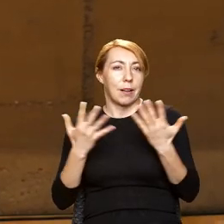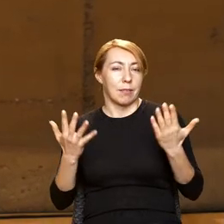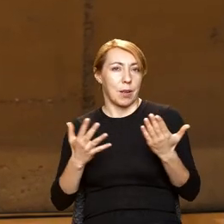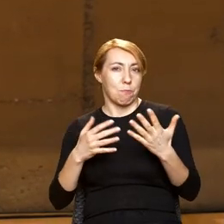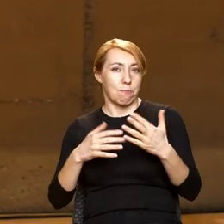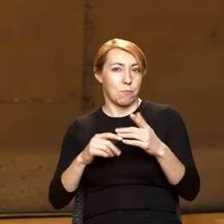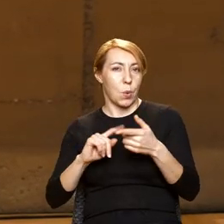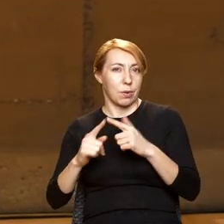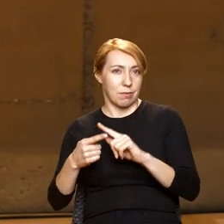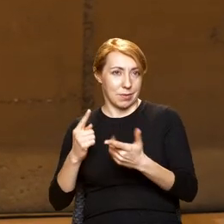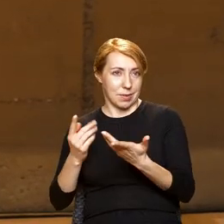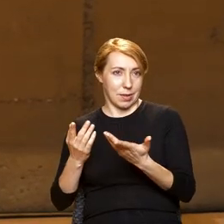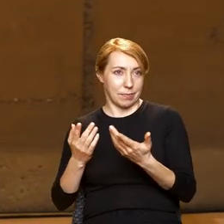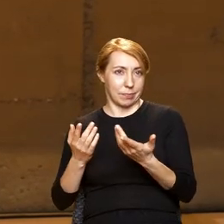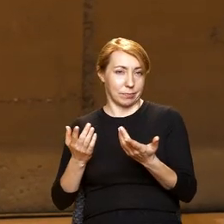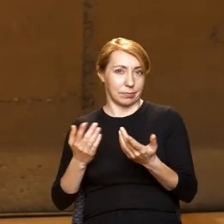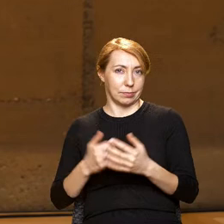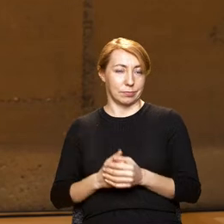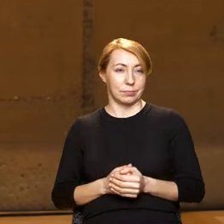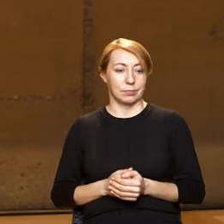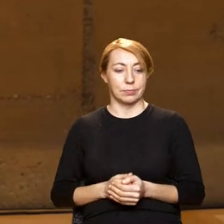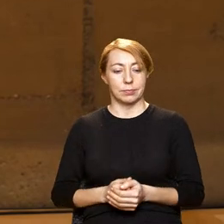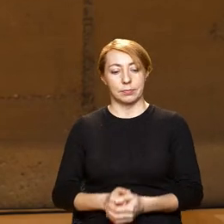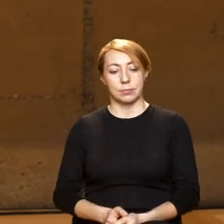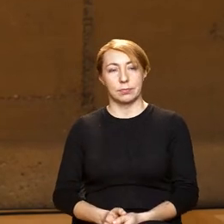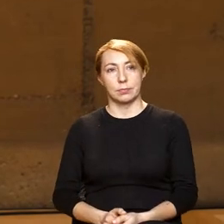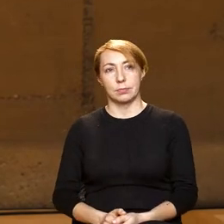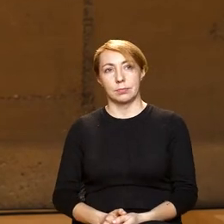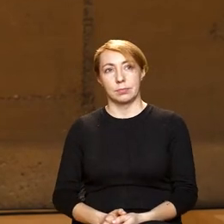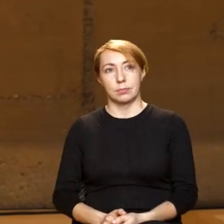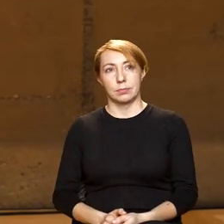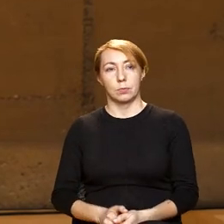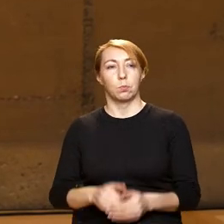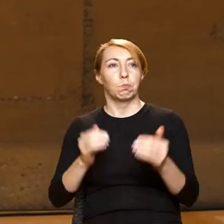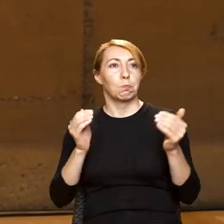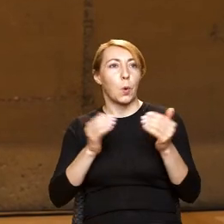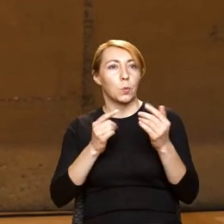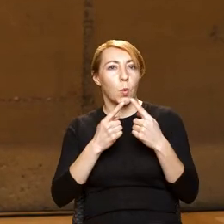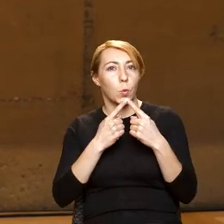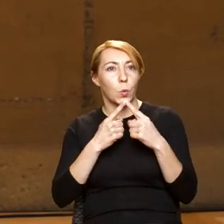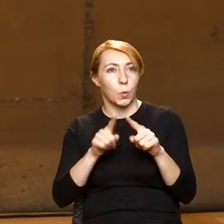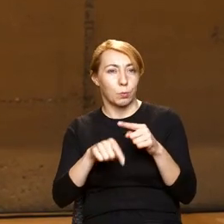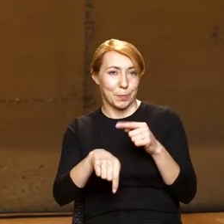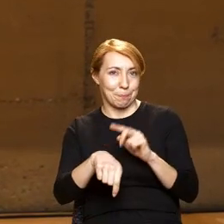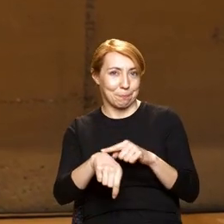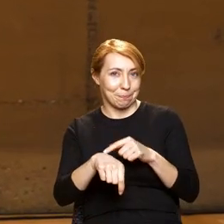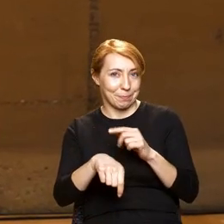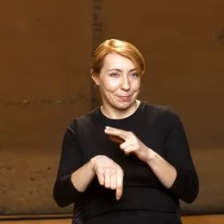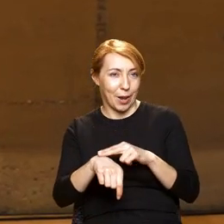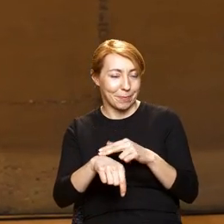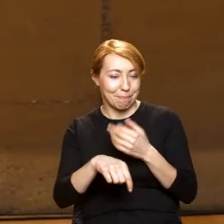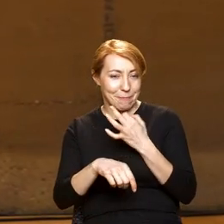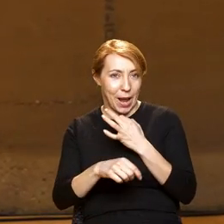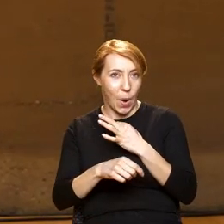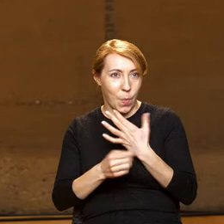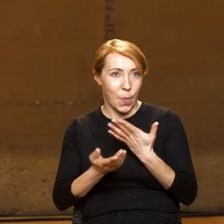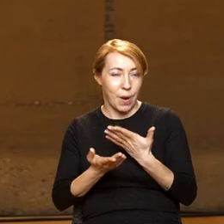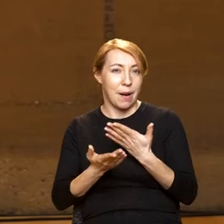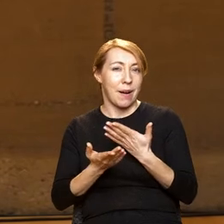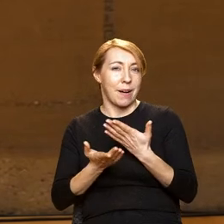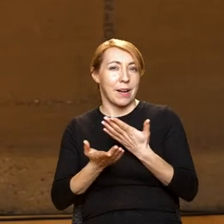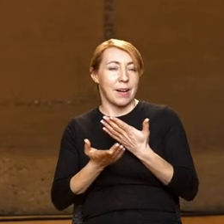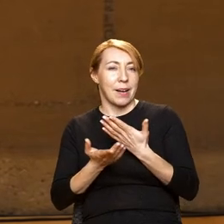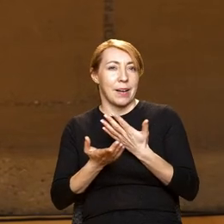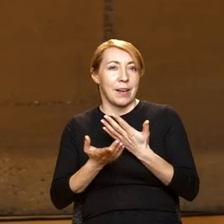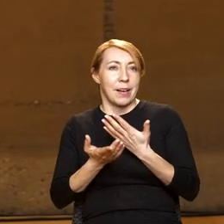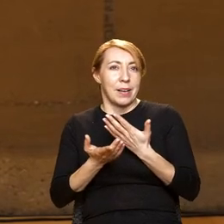Panie profesorze, czy ma pan możliwość, tak dość krótko, bo już nam się czas kończy, ocenić właśnie